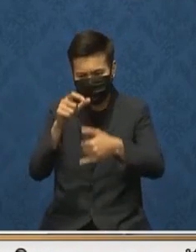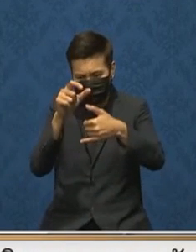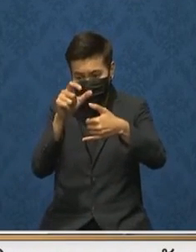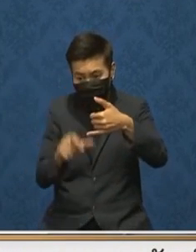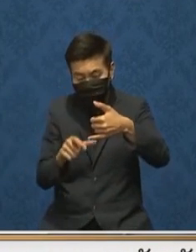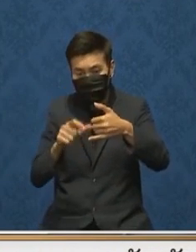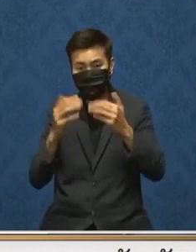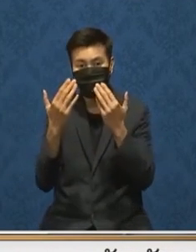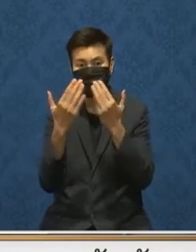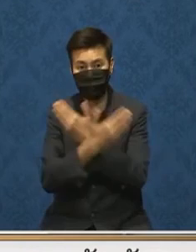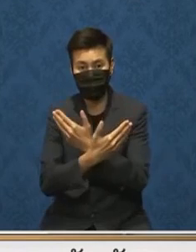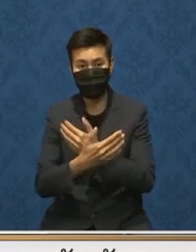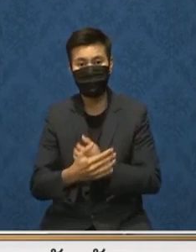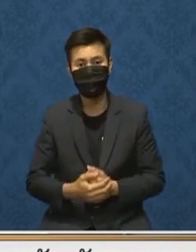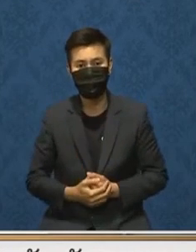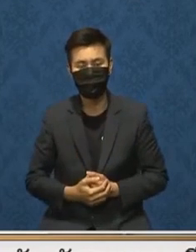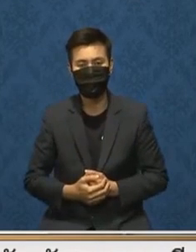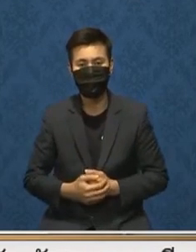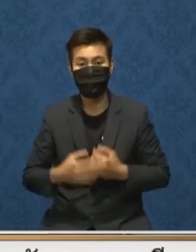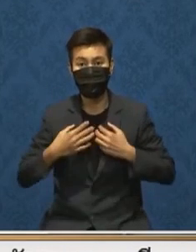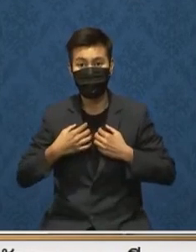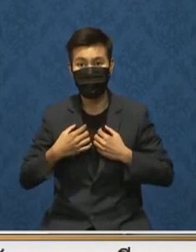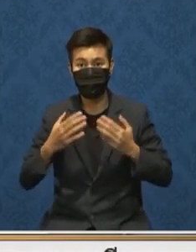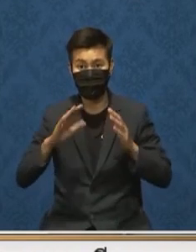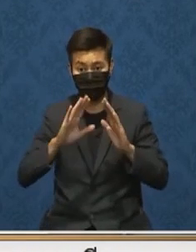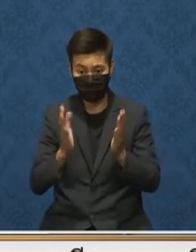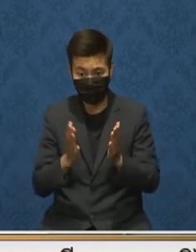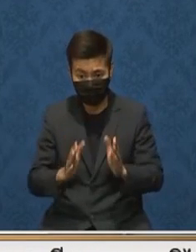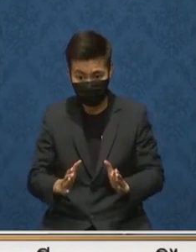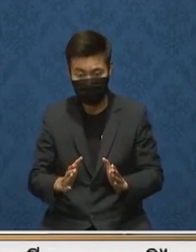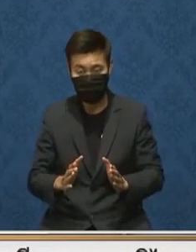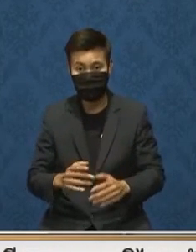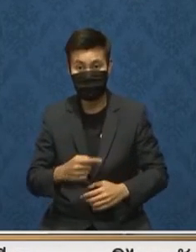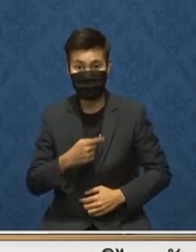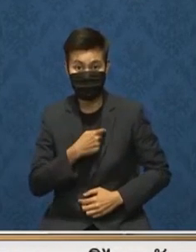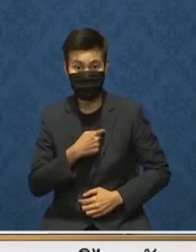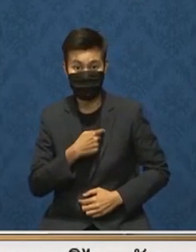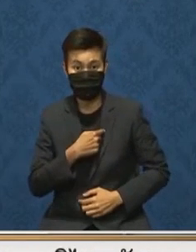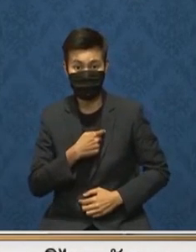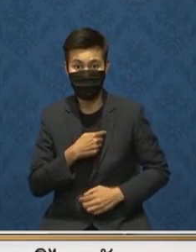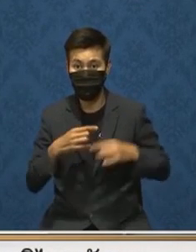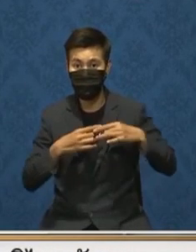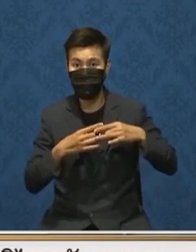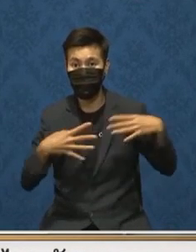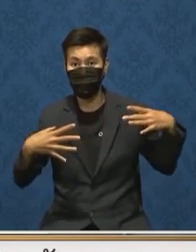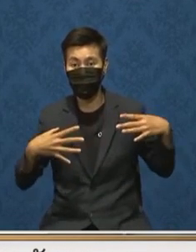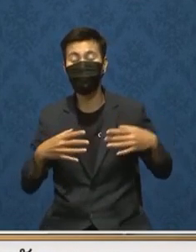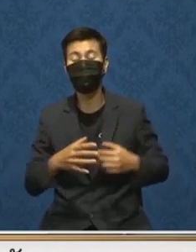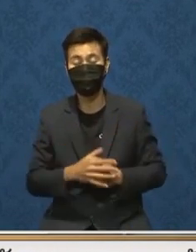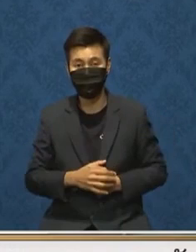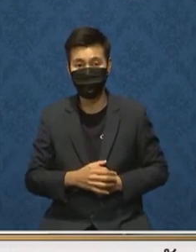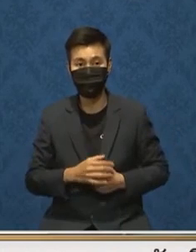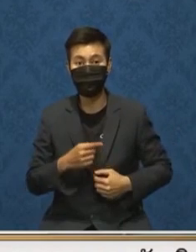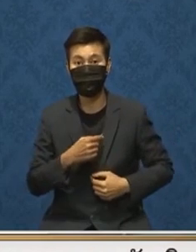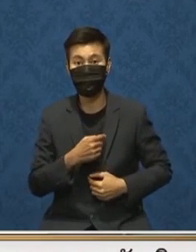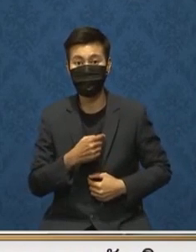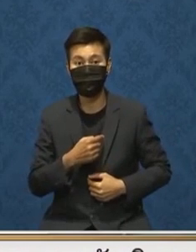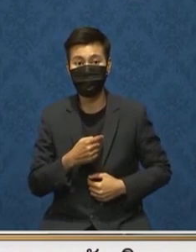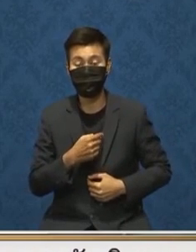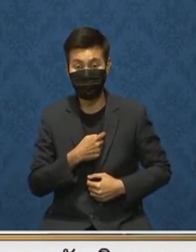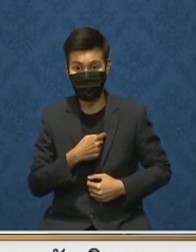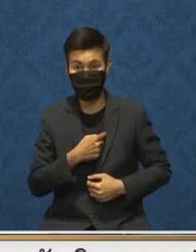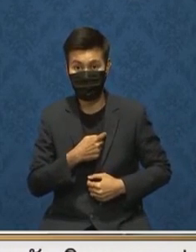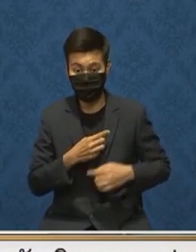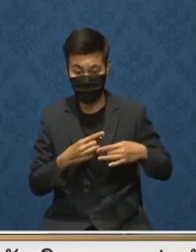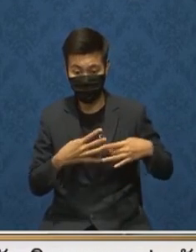เขาเปลี่ยนไปร่างกายและจิตใจเขาอาจจะไม่เหมือนกันจิตใจอาจจะไม่เหมือนกับร่างก